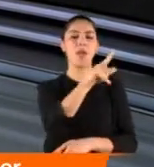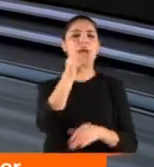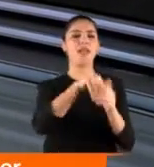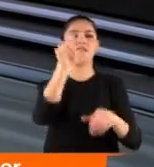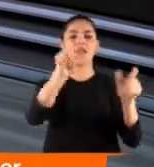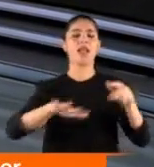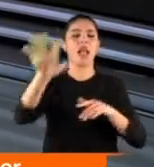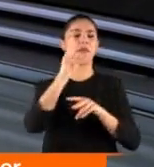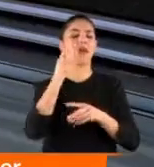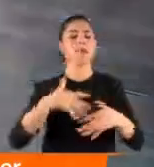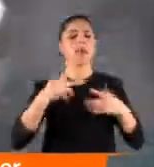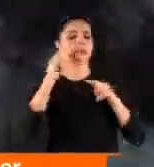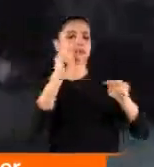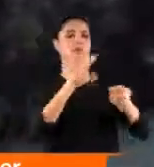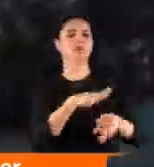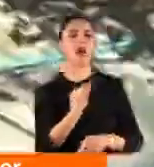vaziyette.